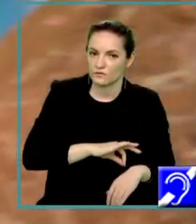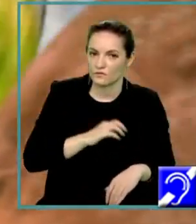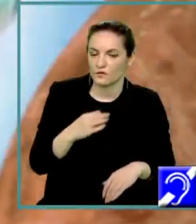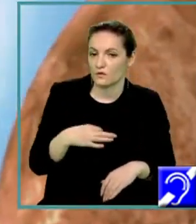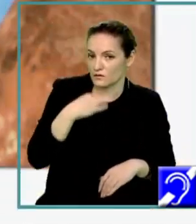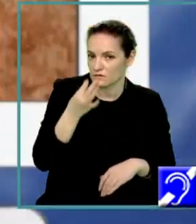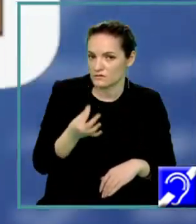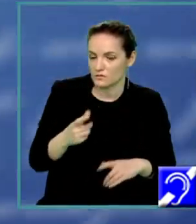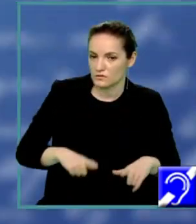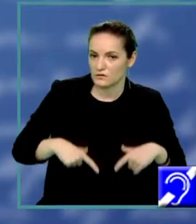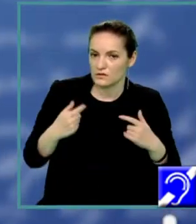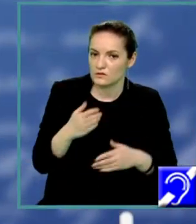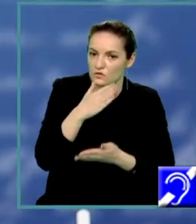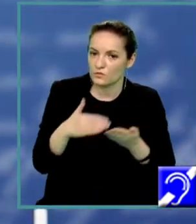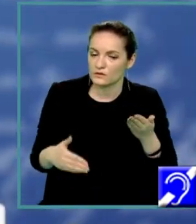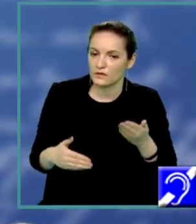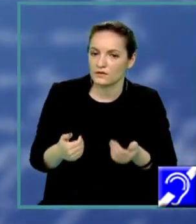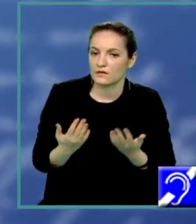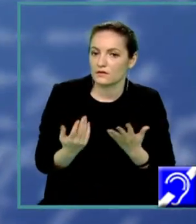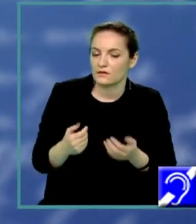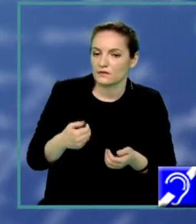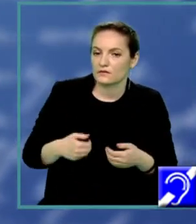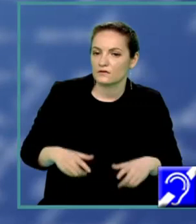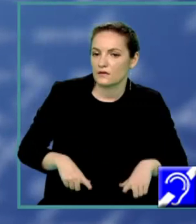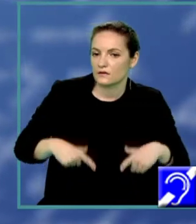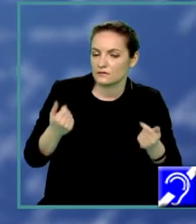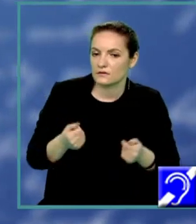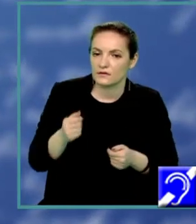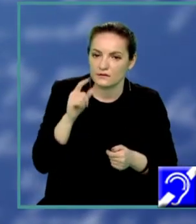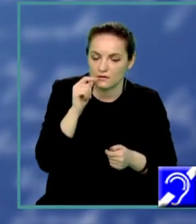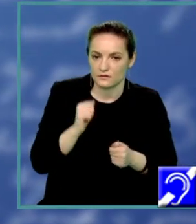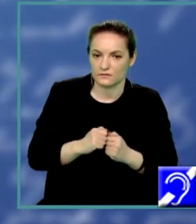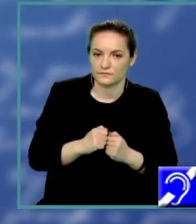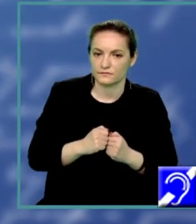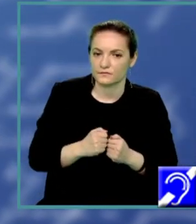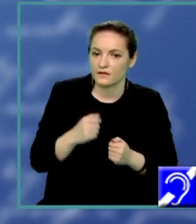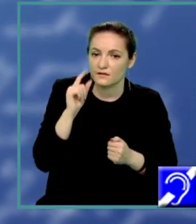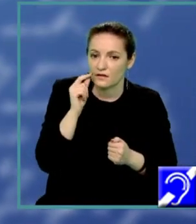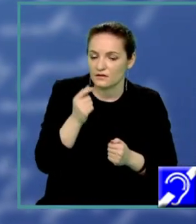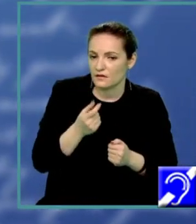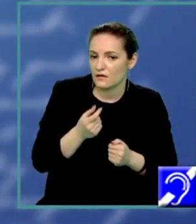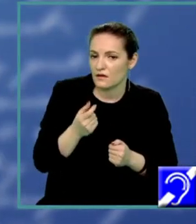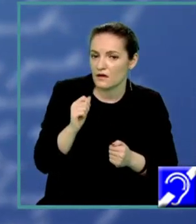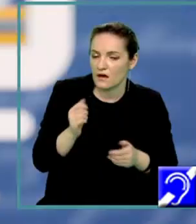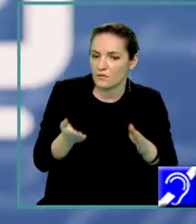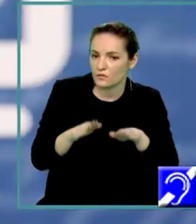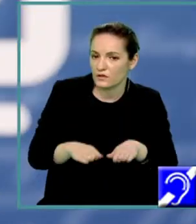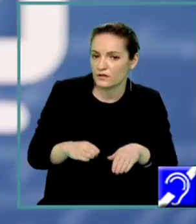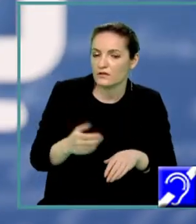să trăiască jumătate din cât a trăit tatăl. În mare mâhnire, a murit bătrânul la 4 ani după ce și-a pierdut